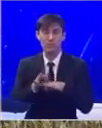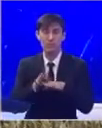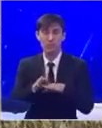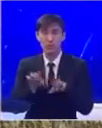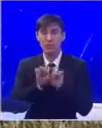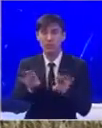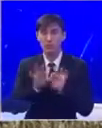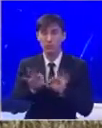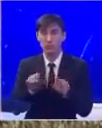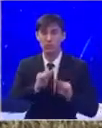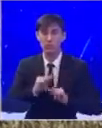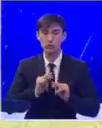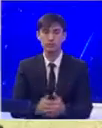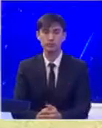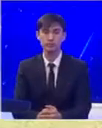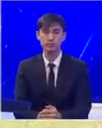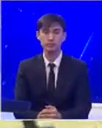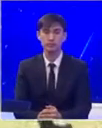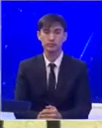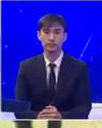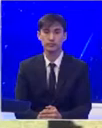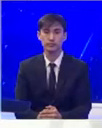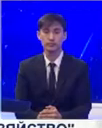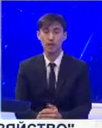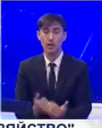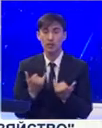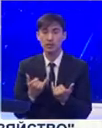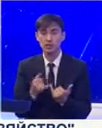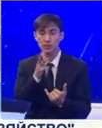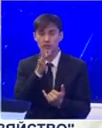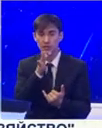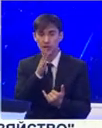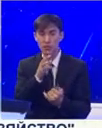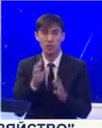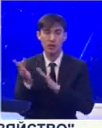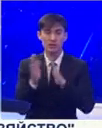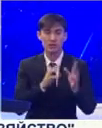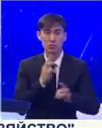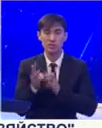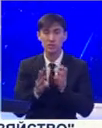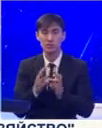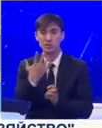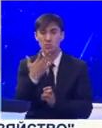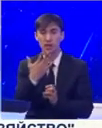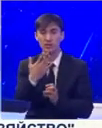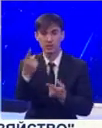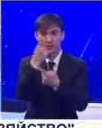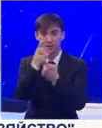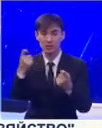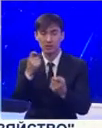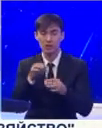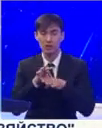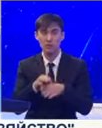агитационная работа взгляд андо на я щее время по лесным пожаром опубликовано 5 статьи проведена